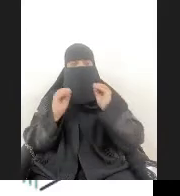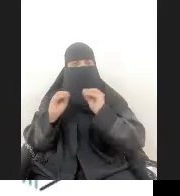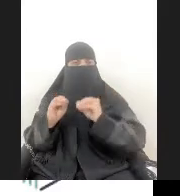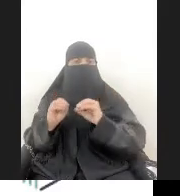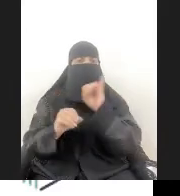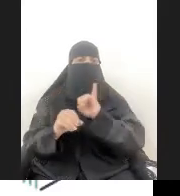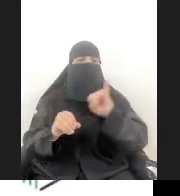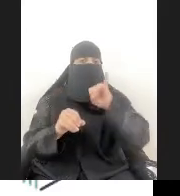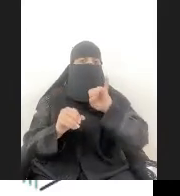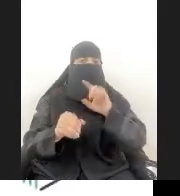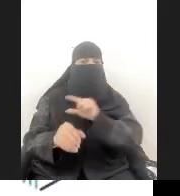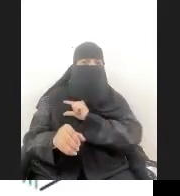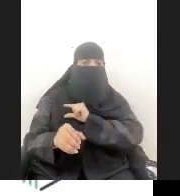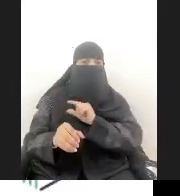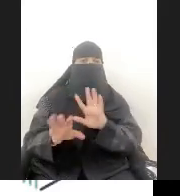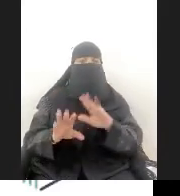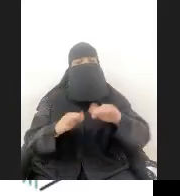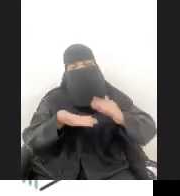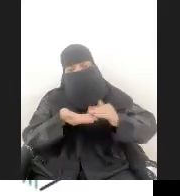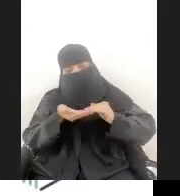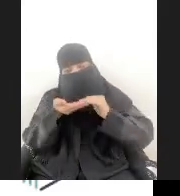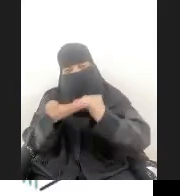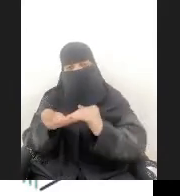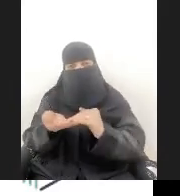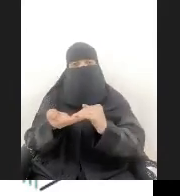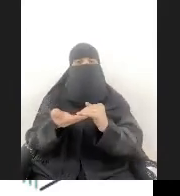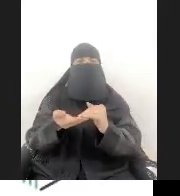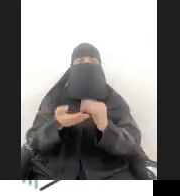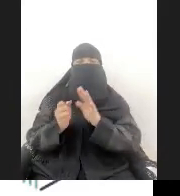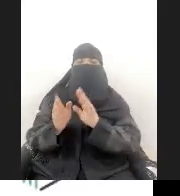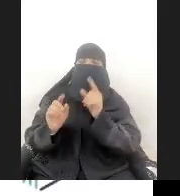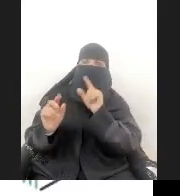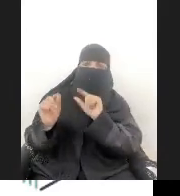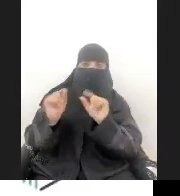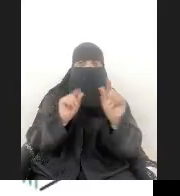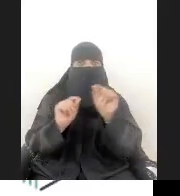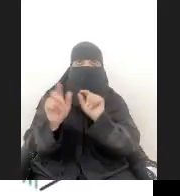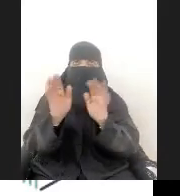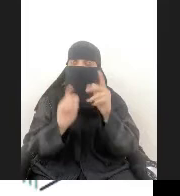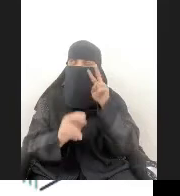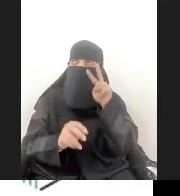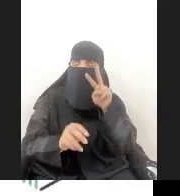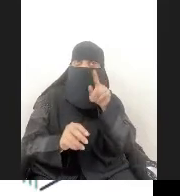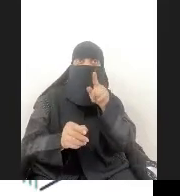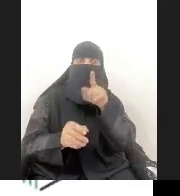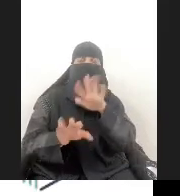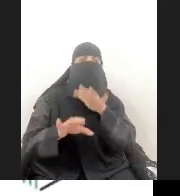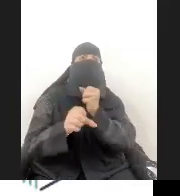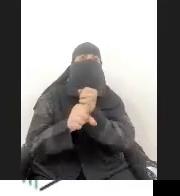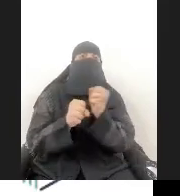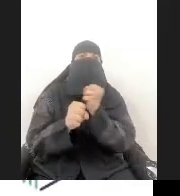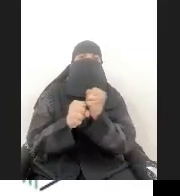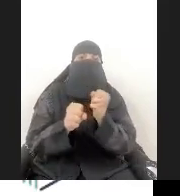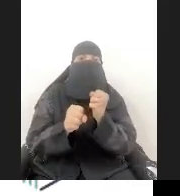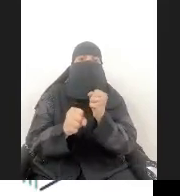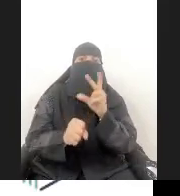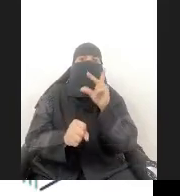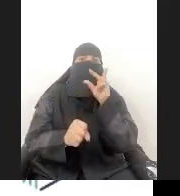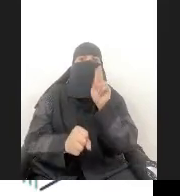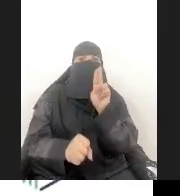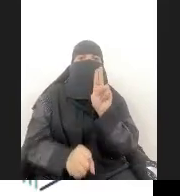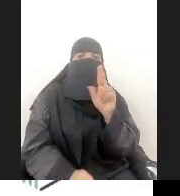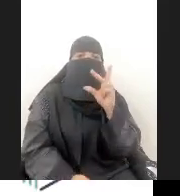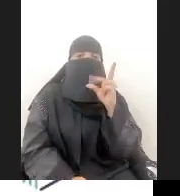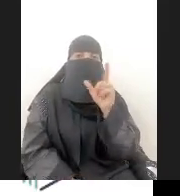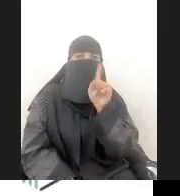أو يعطيك بعض الهنتس البسيطة، بعض الإشارات في أن تطبق. إلى أن نريد أن نطبق التعلم المدمج في الأيام